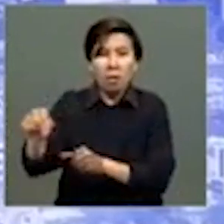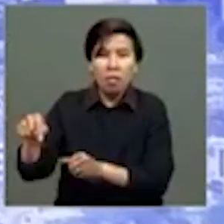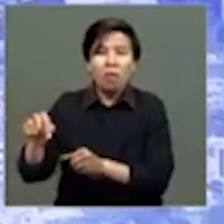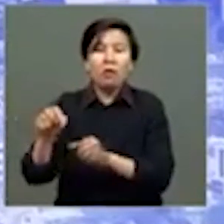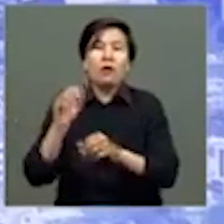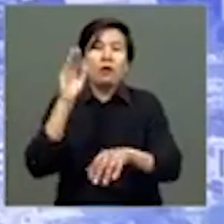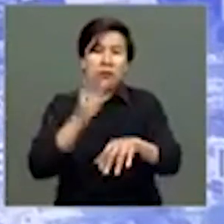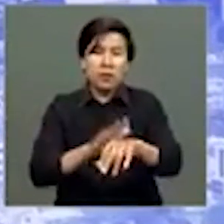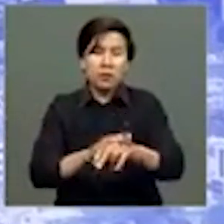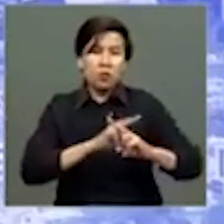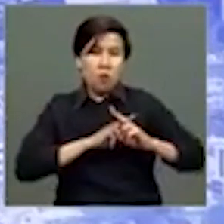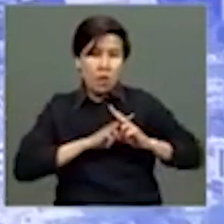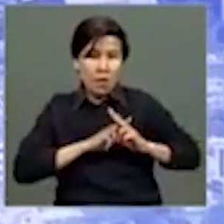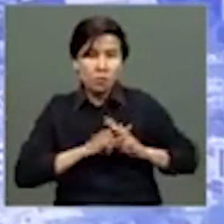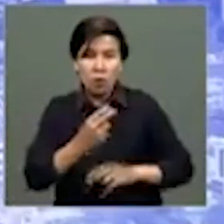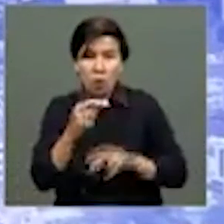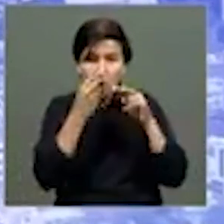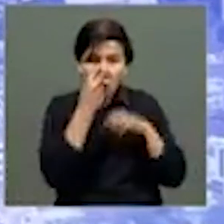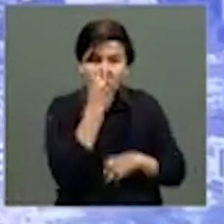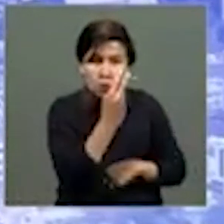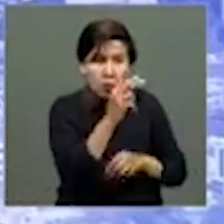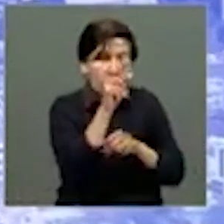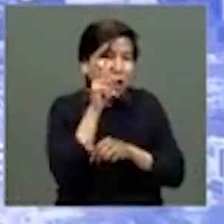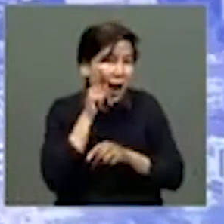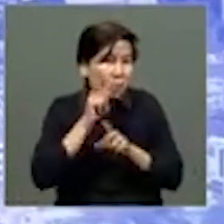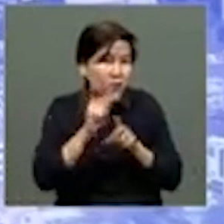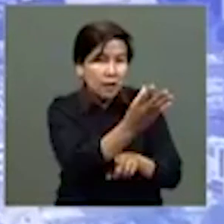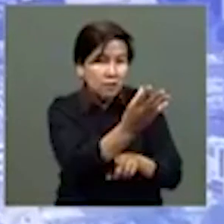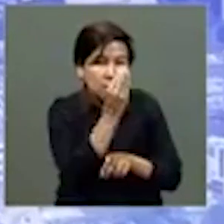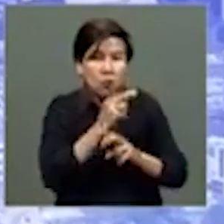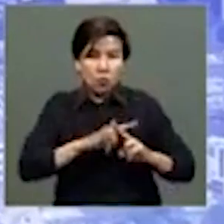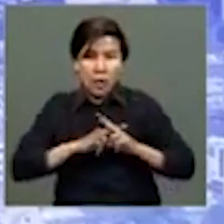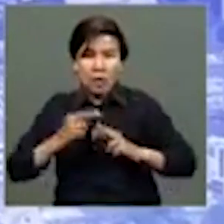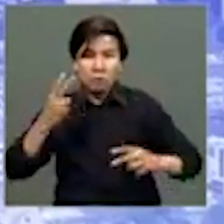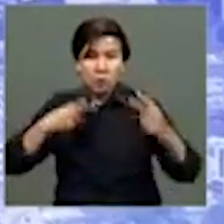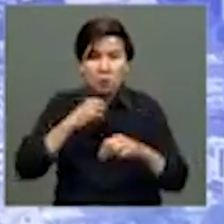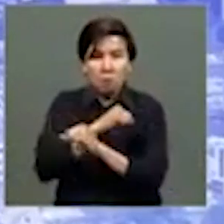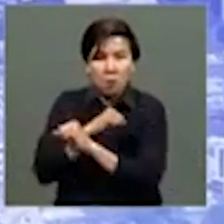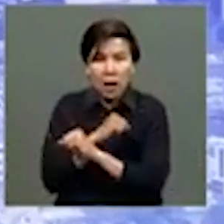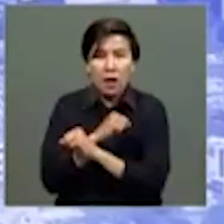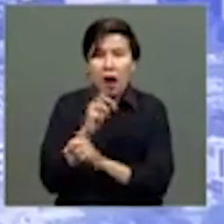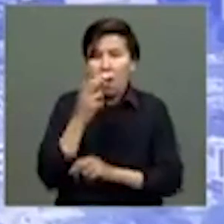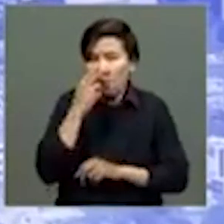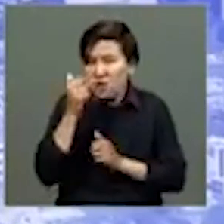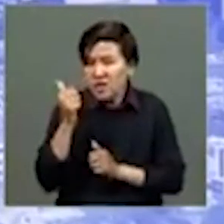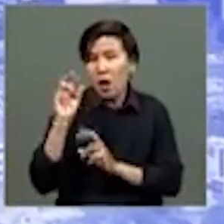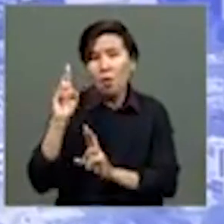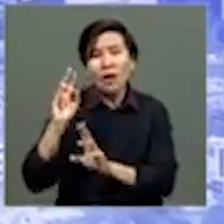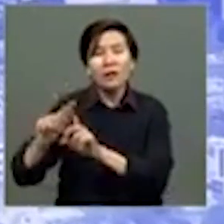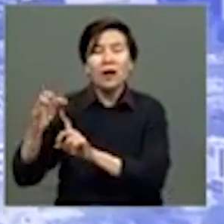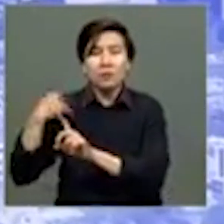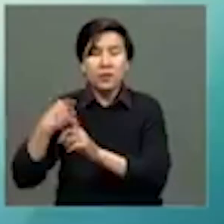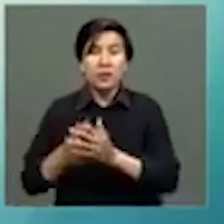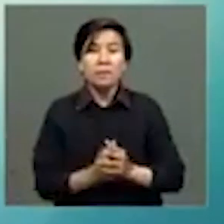องติดตามข่าวอย่างกระชั้นชิดด้วยค่ะไปดูตัวเลขผู้ป่วยรายใหม่ต่ออีกสักนิดนึงนะคะตาก1ร